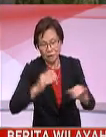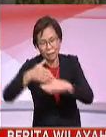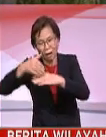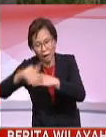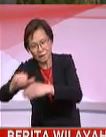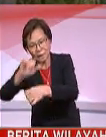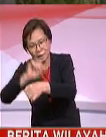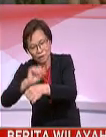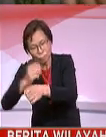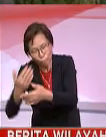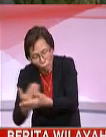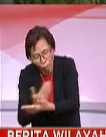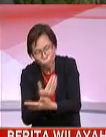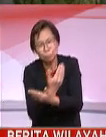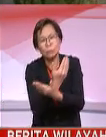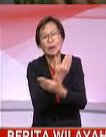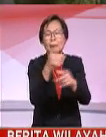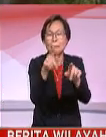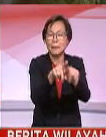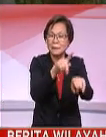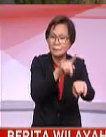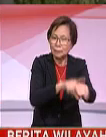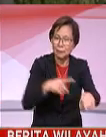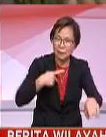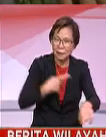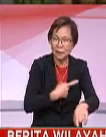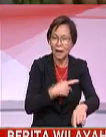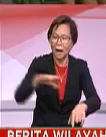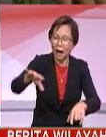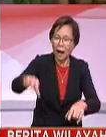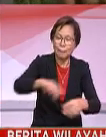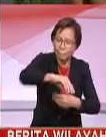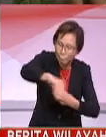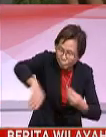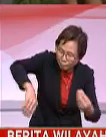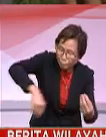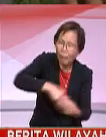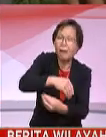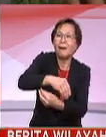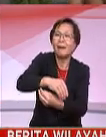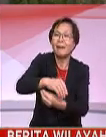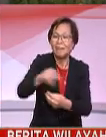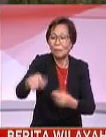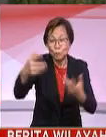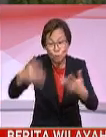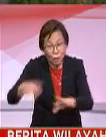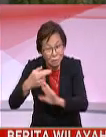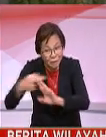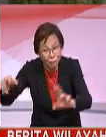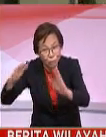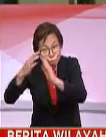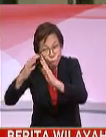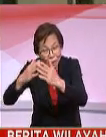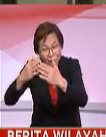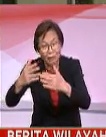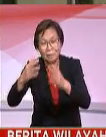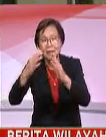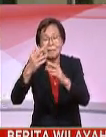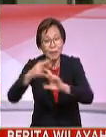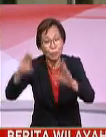menghantar lagi tugasan yang baru, dan dalam masa yang sama kami akan ambil tugasan yang sudah siap